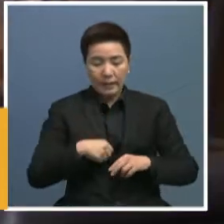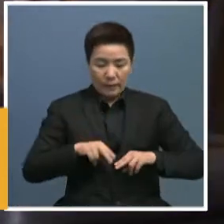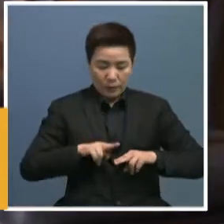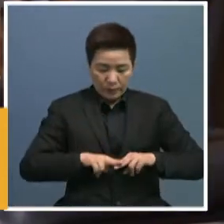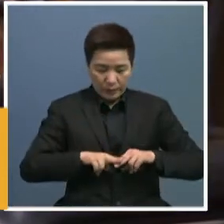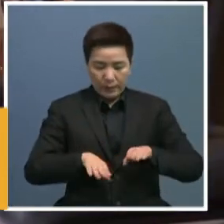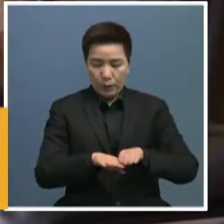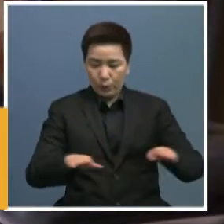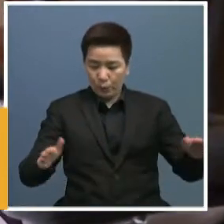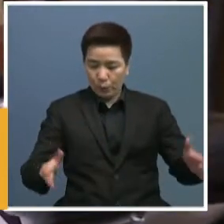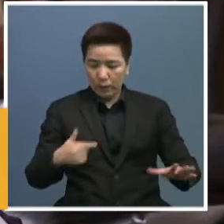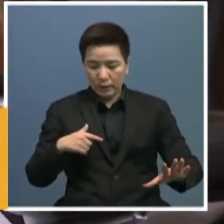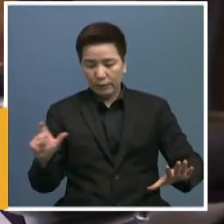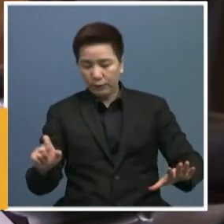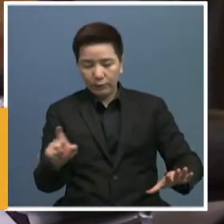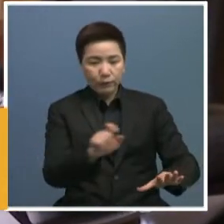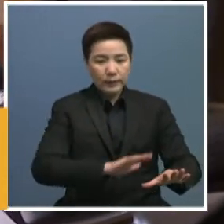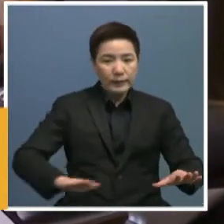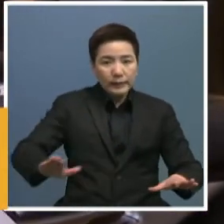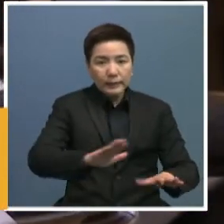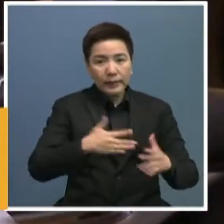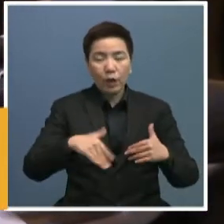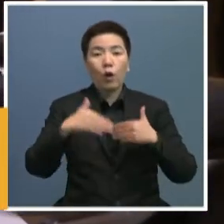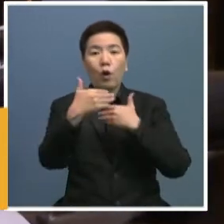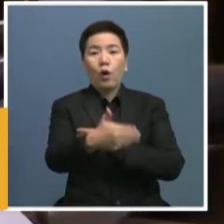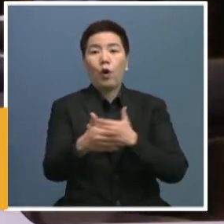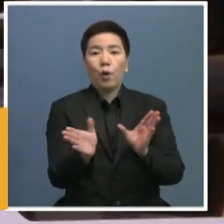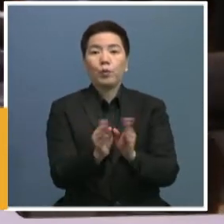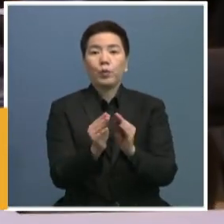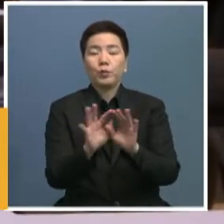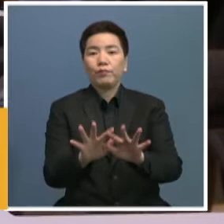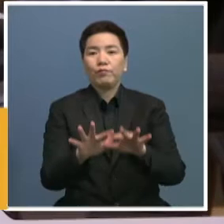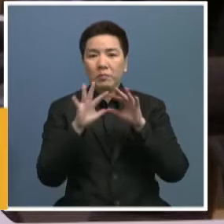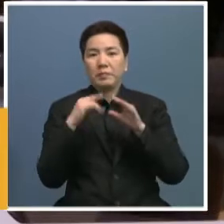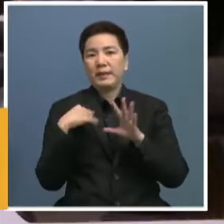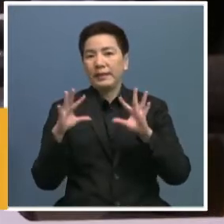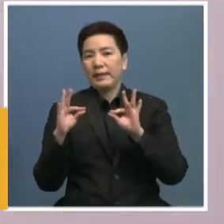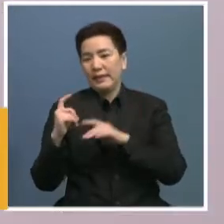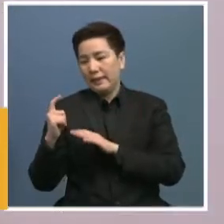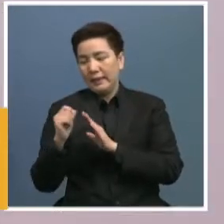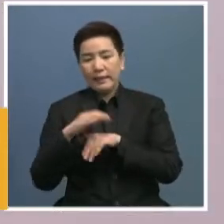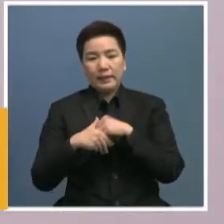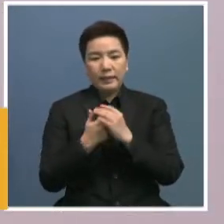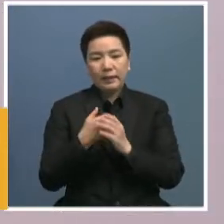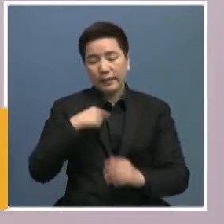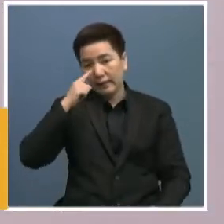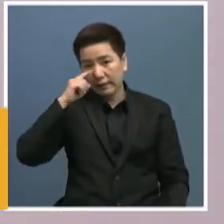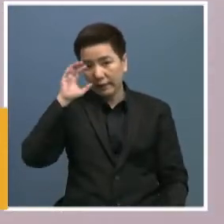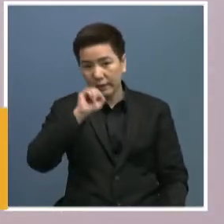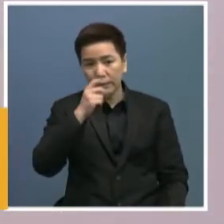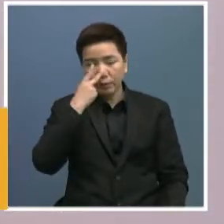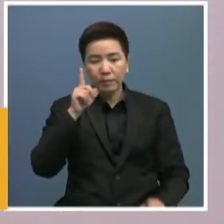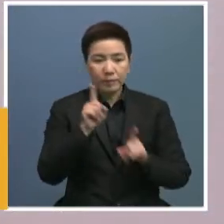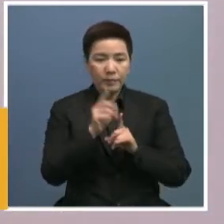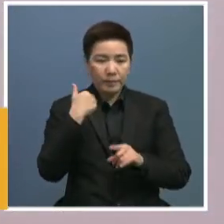แล้วก็คือด้วยแอลกอฮอล์ฆ่าเชื้อโรครวมถึงในห้องประชุมสภาในก็เตรียมแอลกอฮอล์เจลไว้อย่างที่ถ้าสังเกตอยู่ตรงกลาง